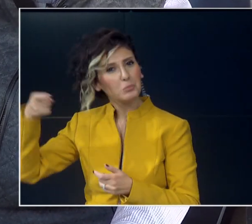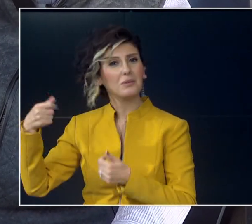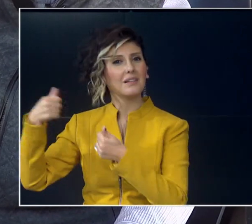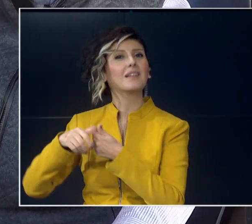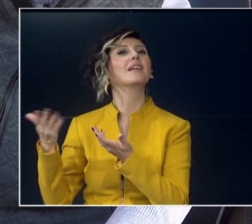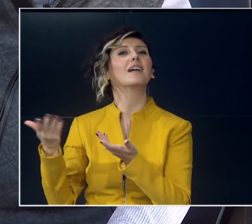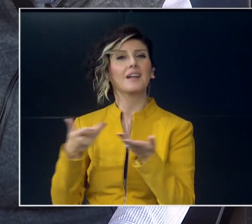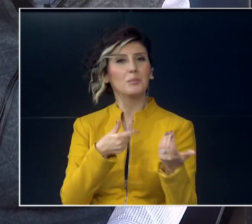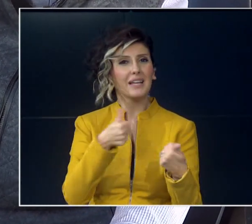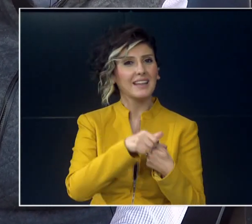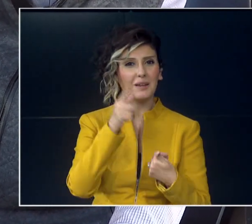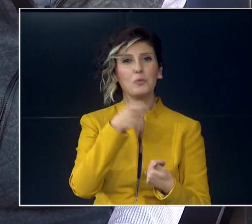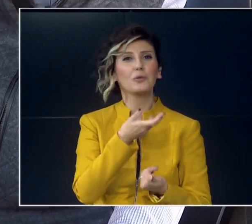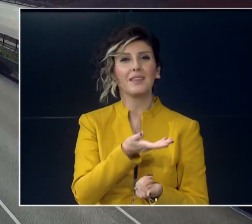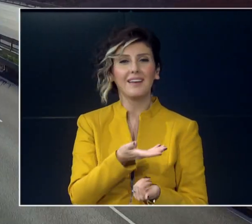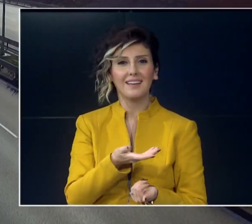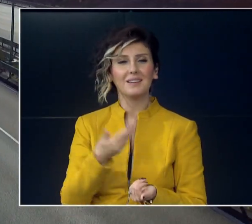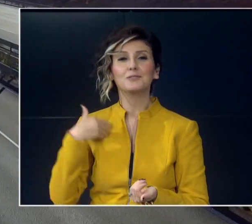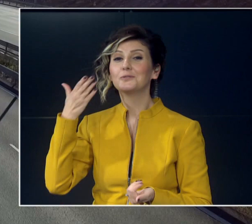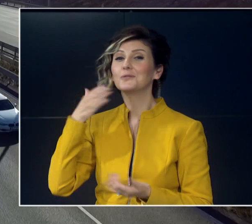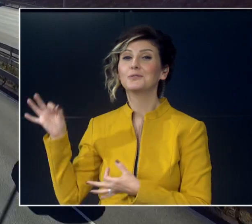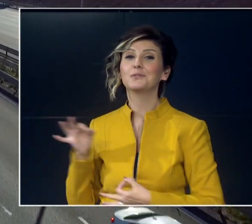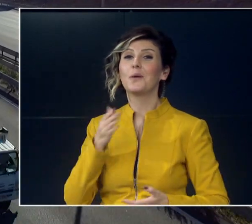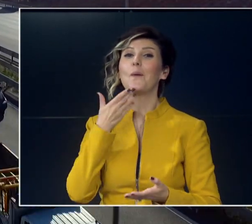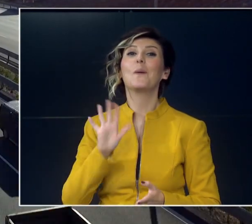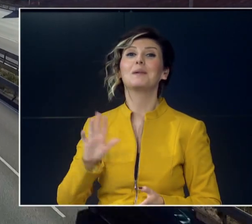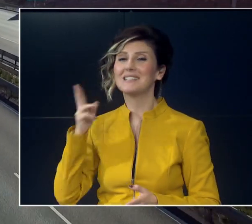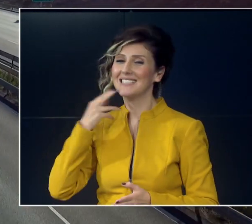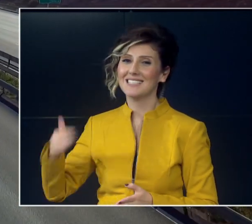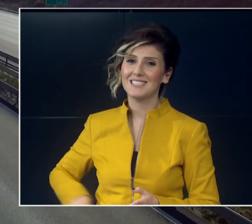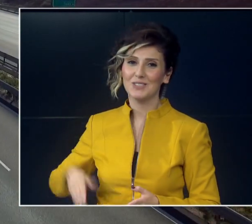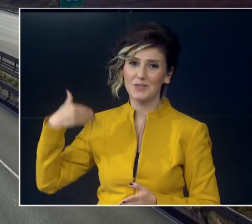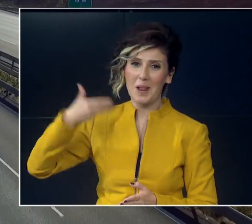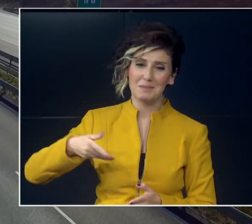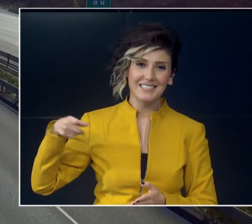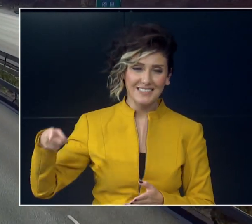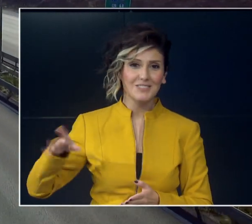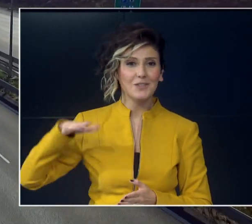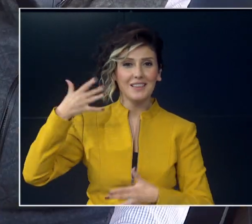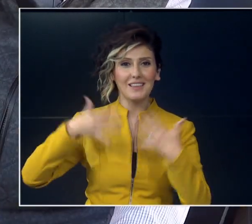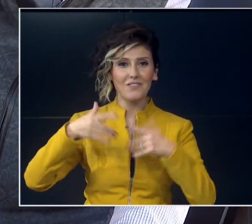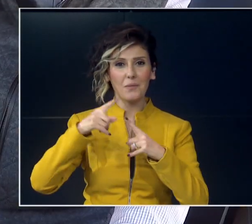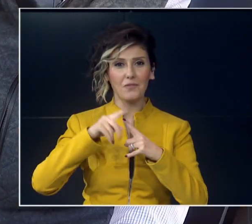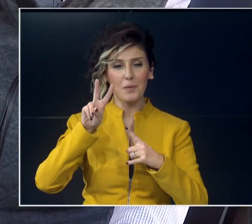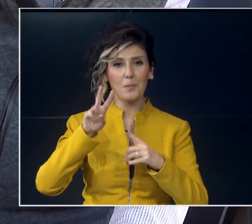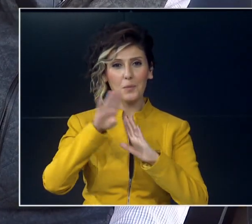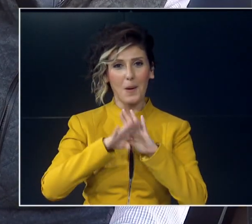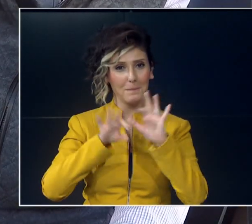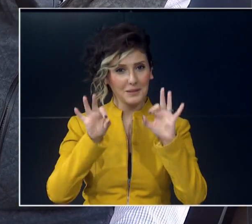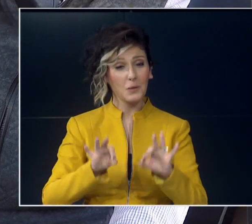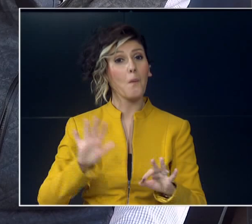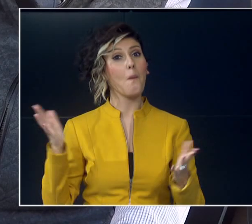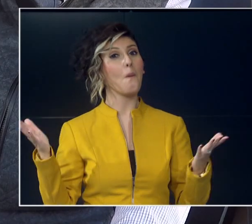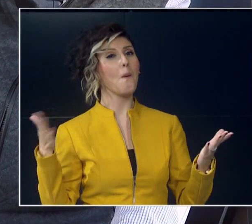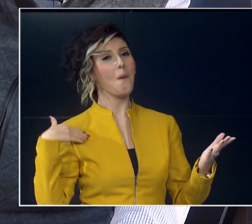falan mı dedi. Aynen, evet. Bana söylemedi, Gonca'ya söyledi. Ama sonra televizyon programı başladı.